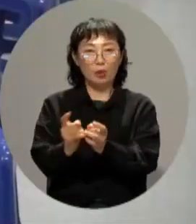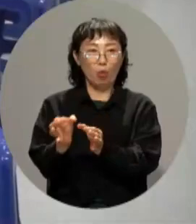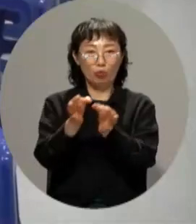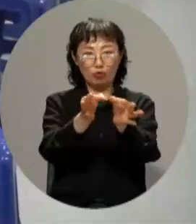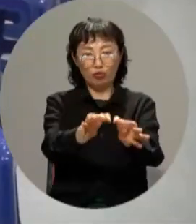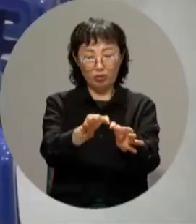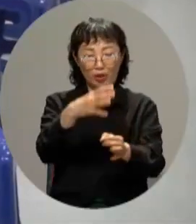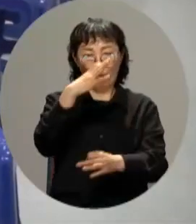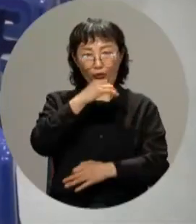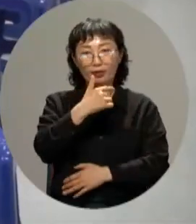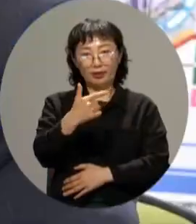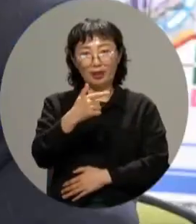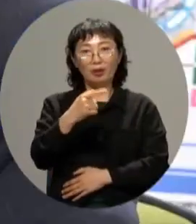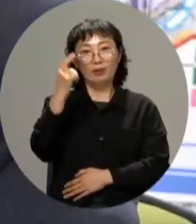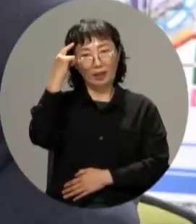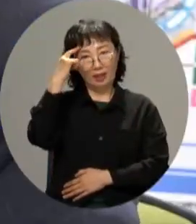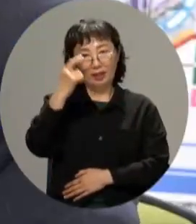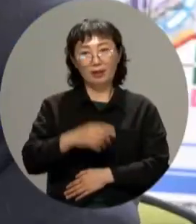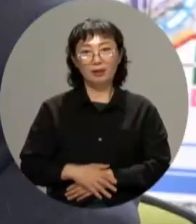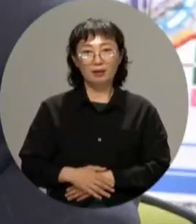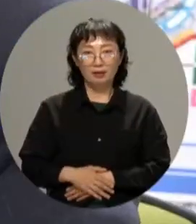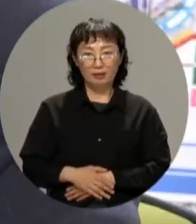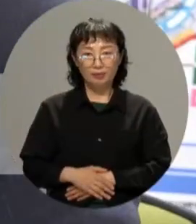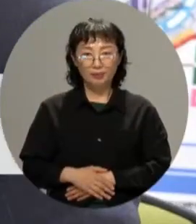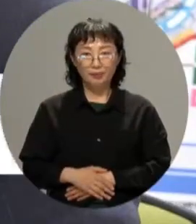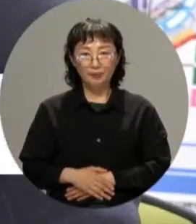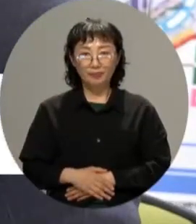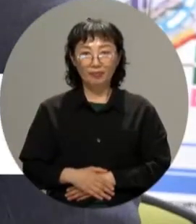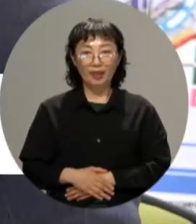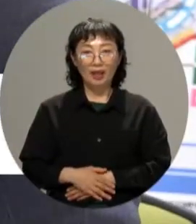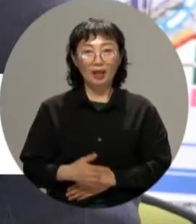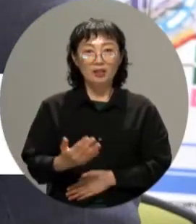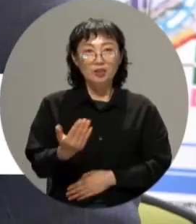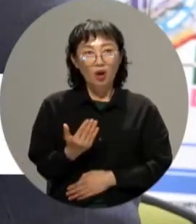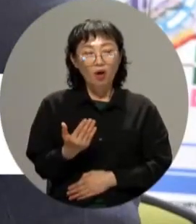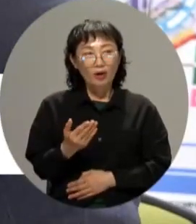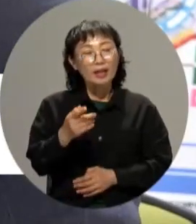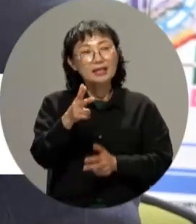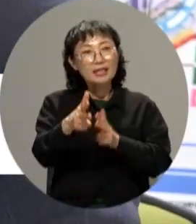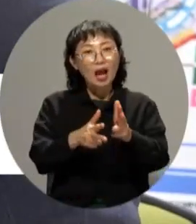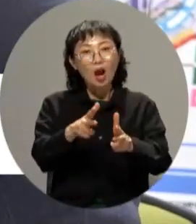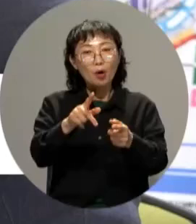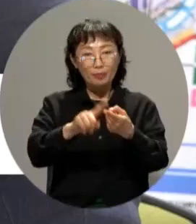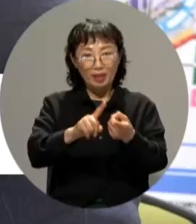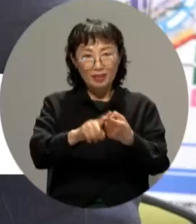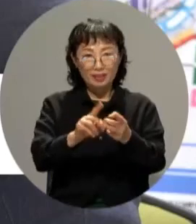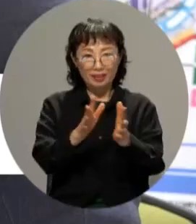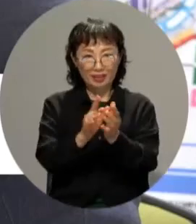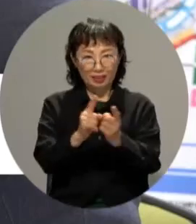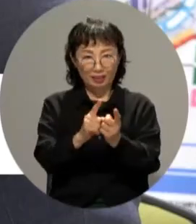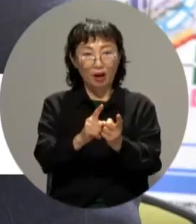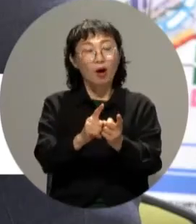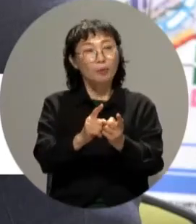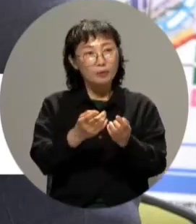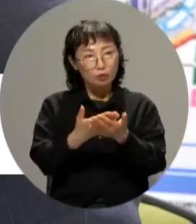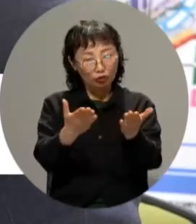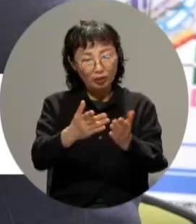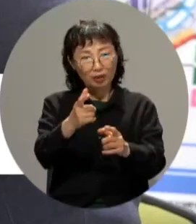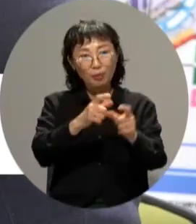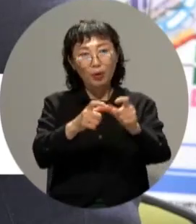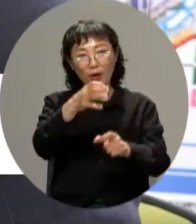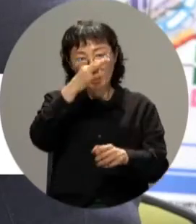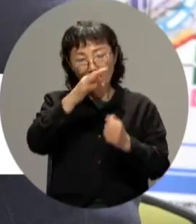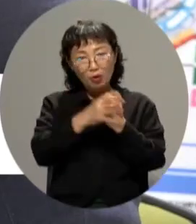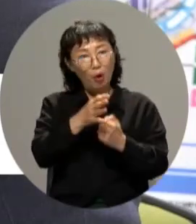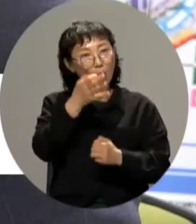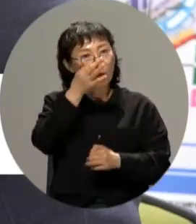효과적이라고 판단했다는 겁니다. 전시행정인 일회성 사업을 과감히 줄이고 직접 지원하는 것이 시민들의